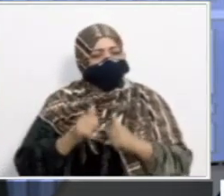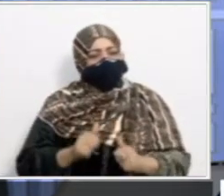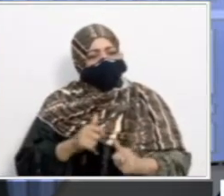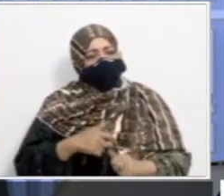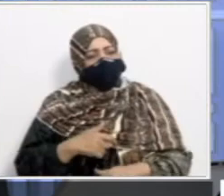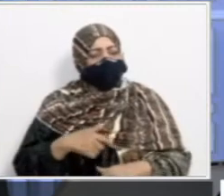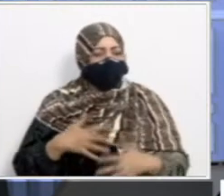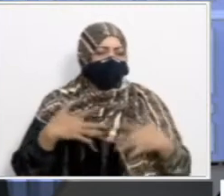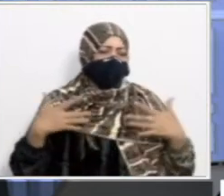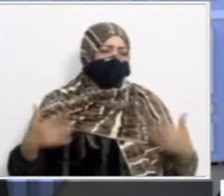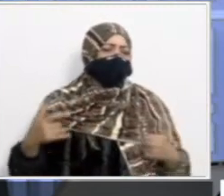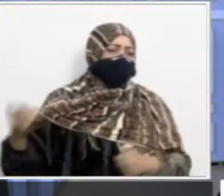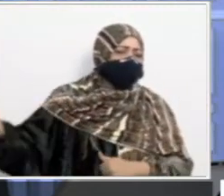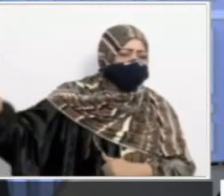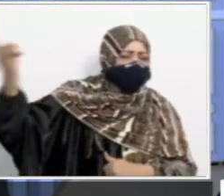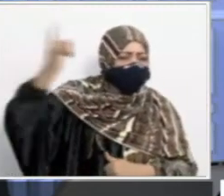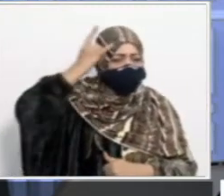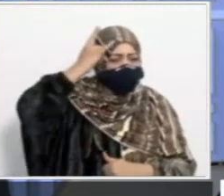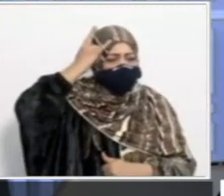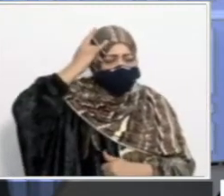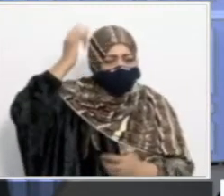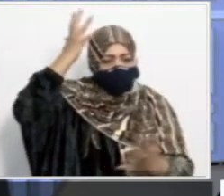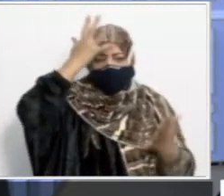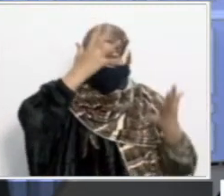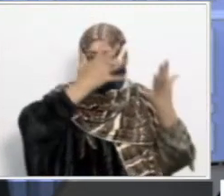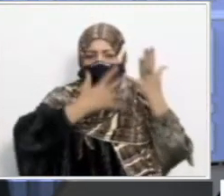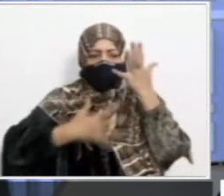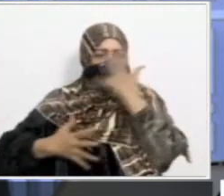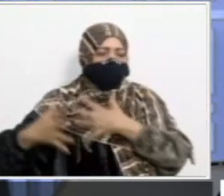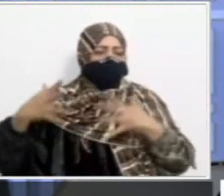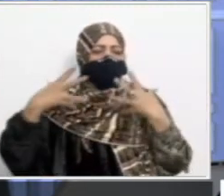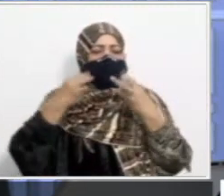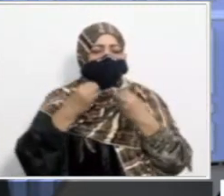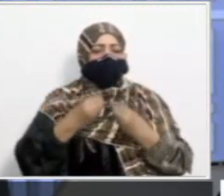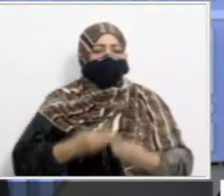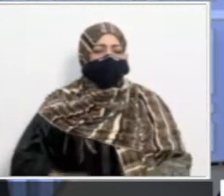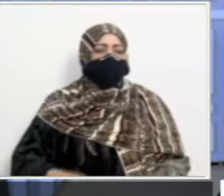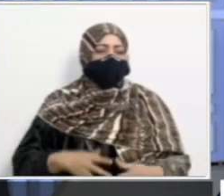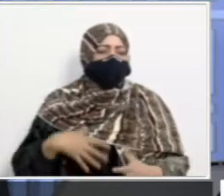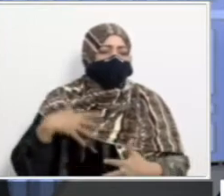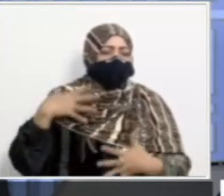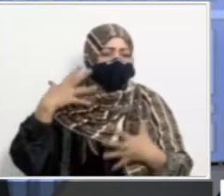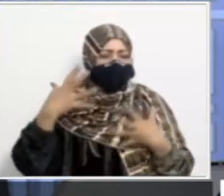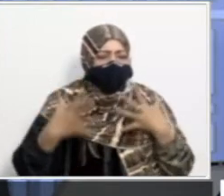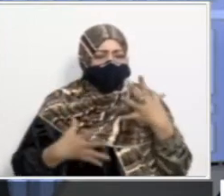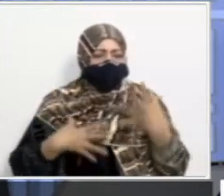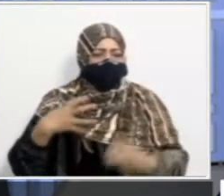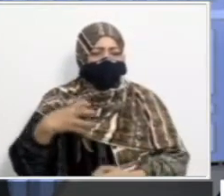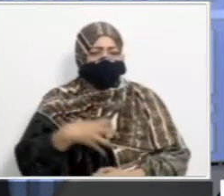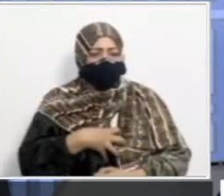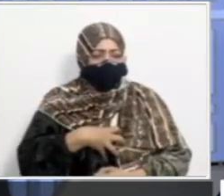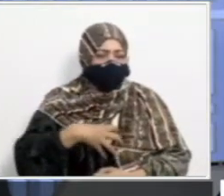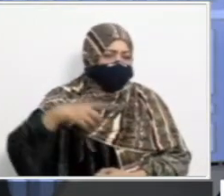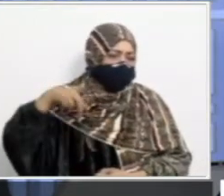عليه ويعني يقعد هو يتمادى في هذه الوساوس، وهنا تكون يعني العاقبة